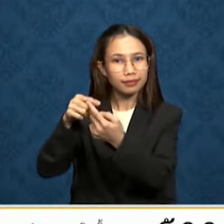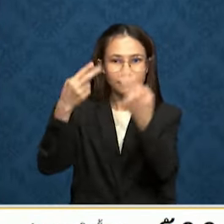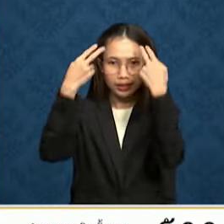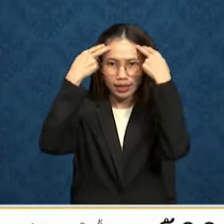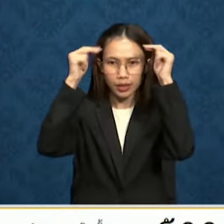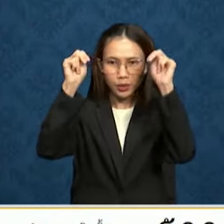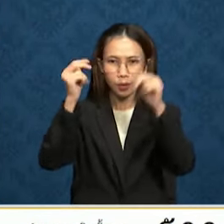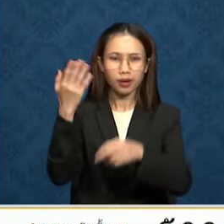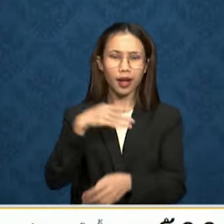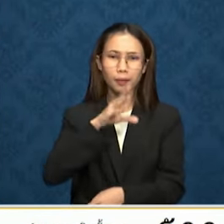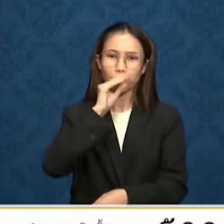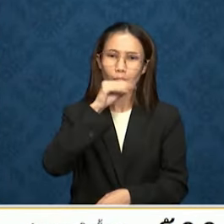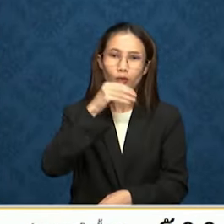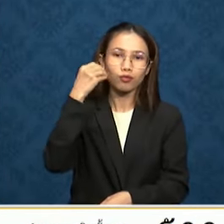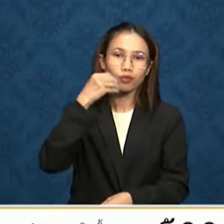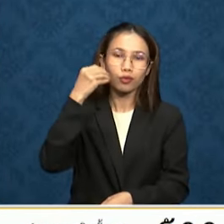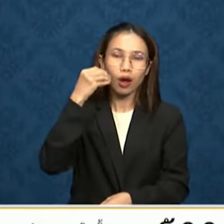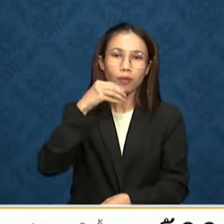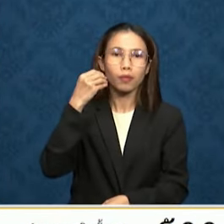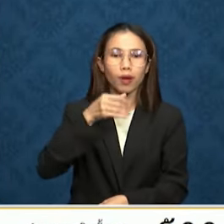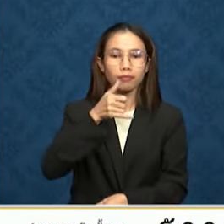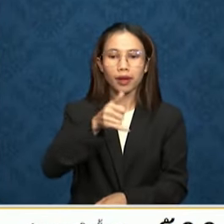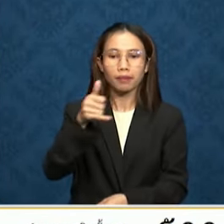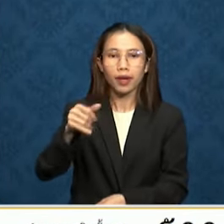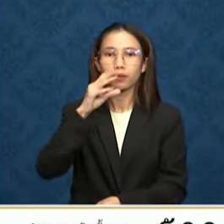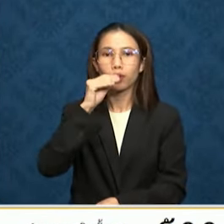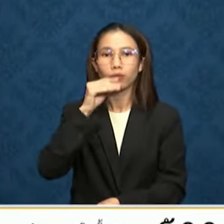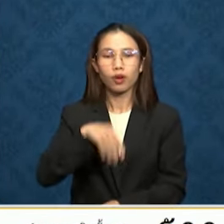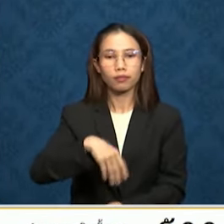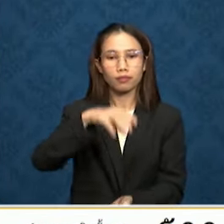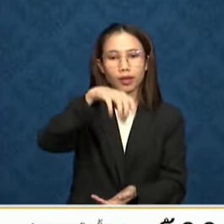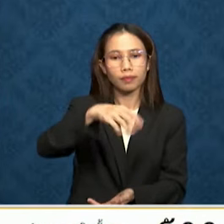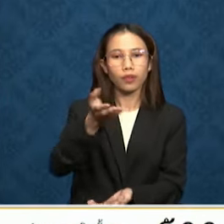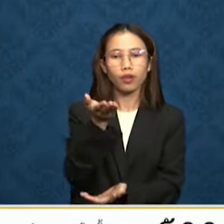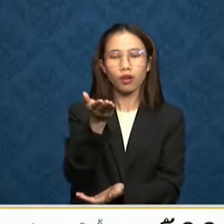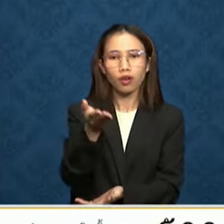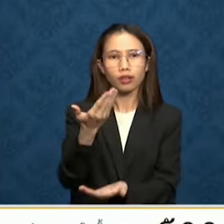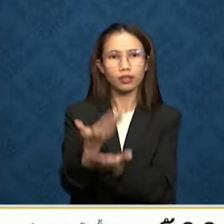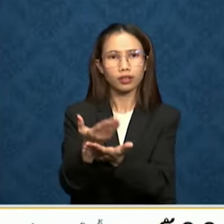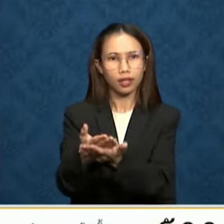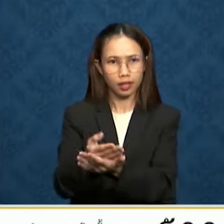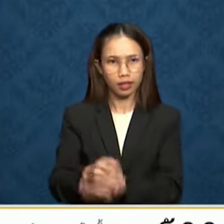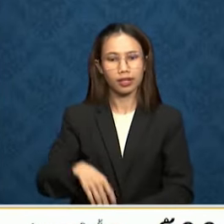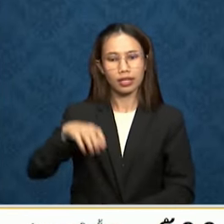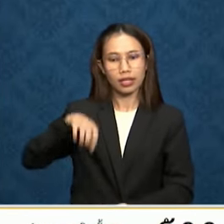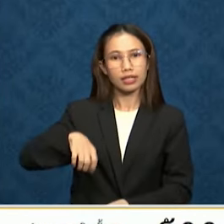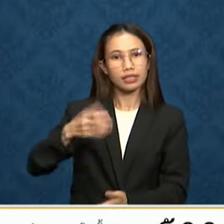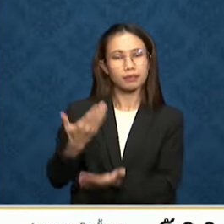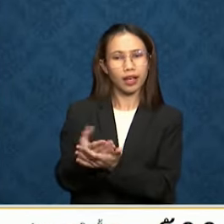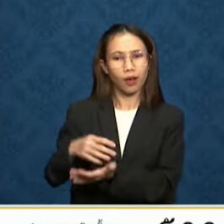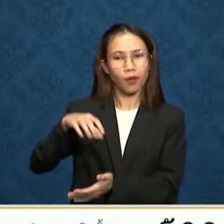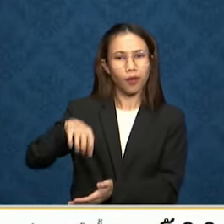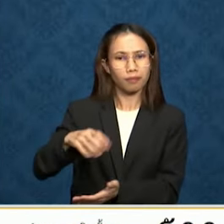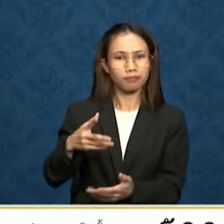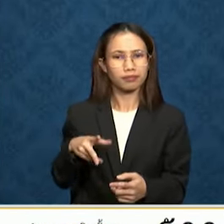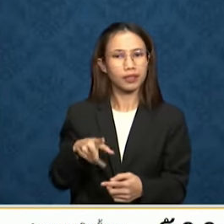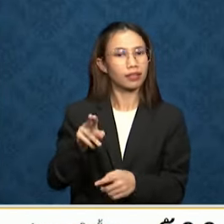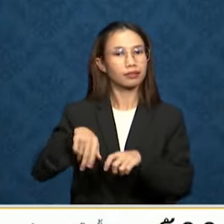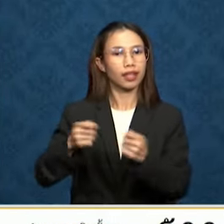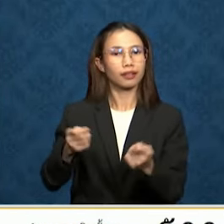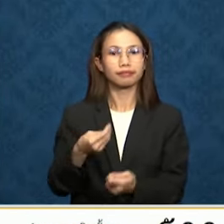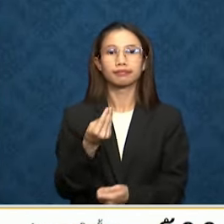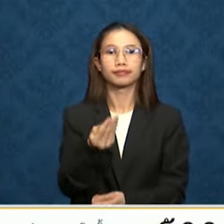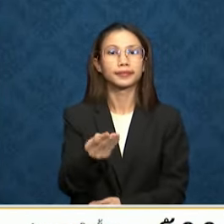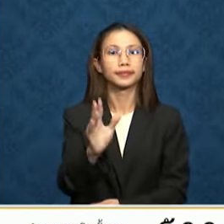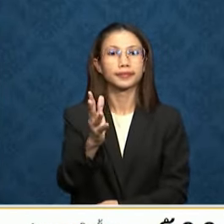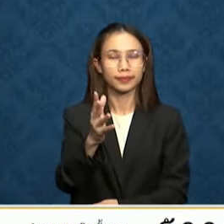นายกแถลงทุกเวทีขนาดนี้หน่วยงานก็ขอคำของบประมาณสำนักงบยังตัดเลยค่ะท่านประธานเวลา